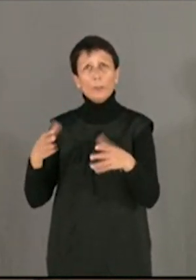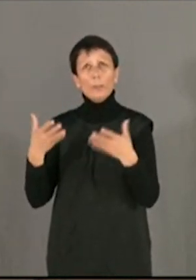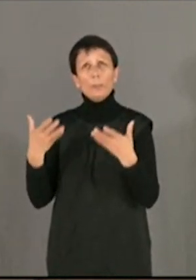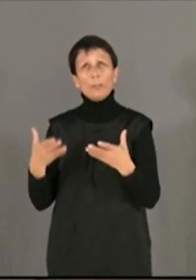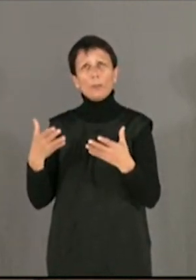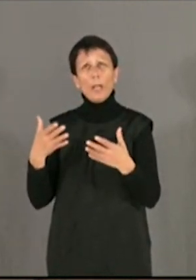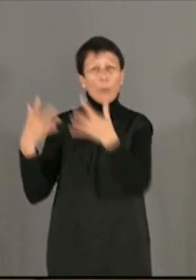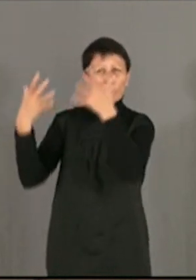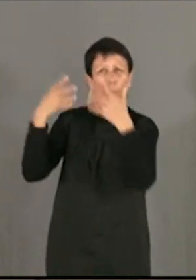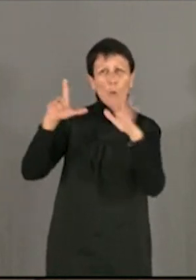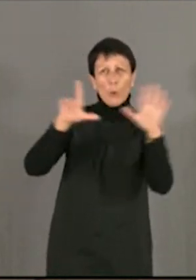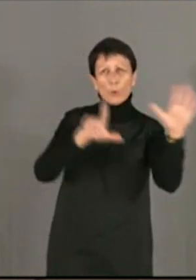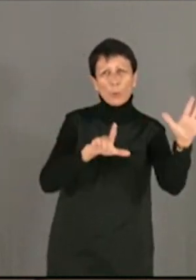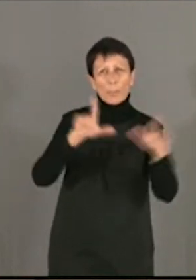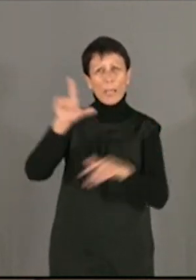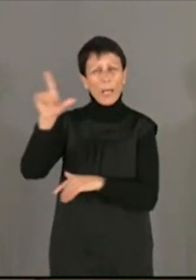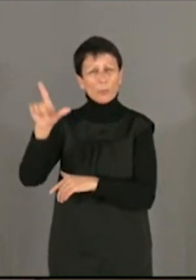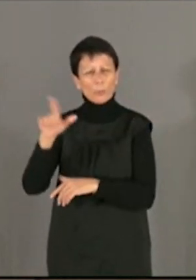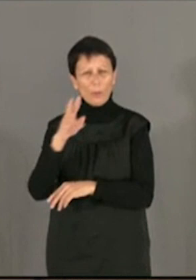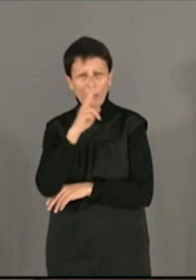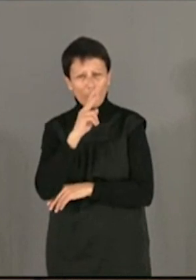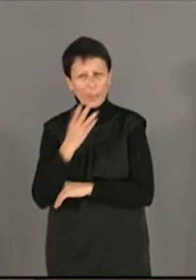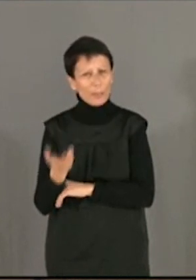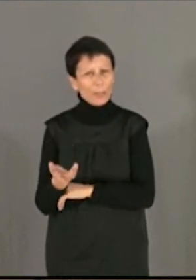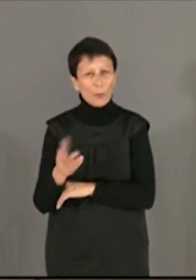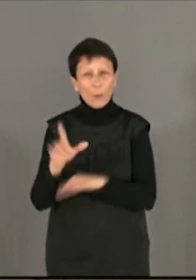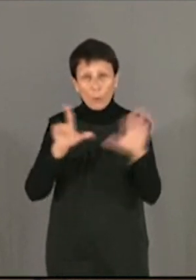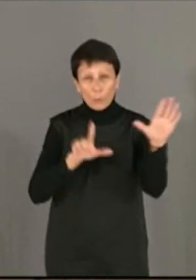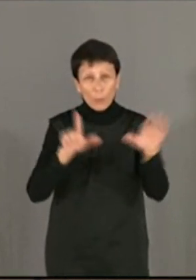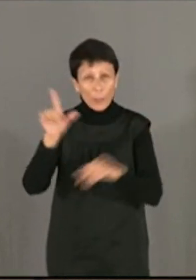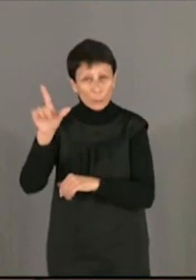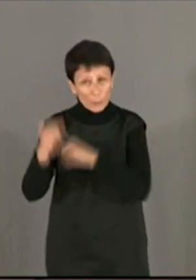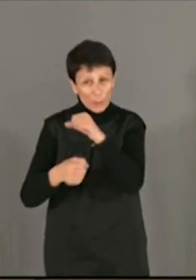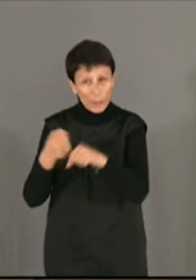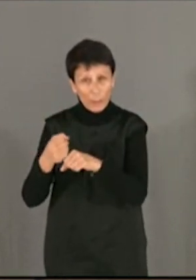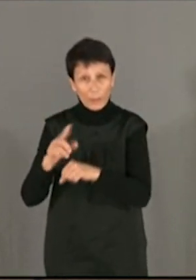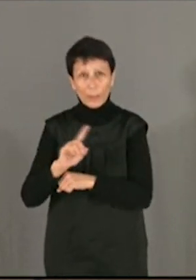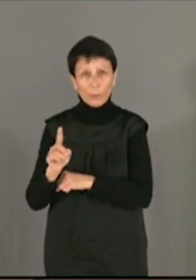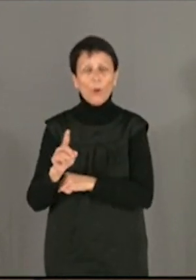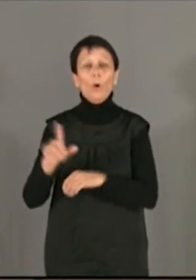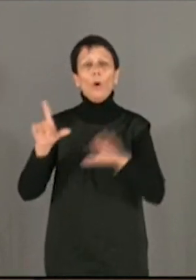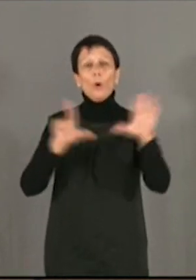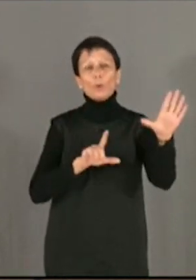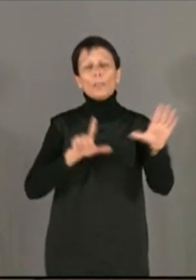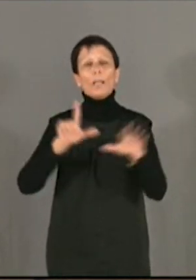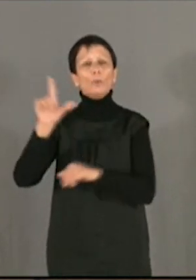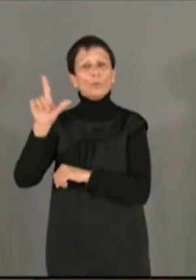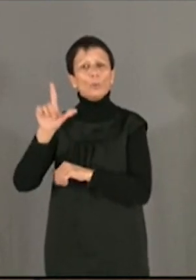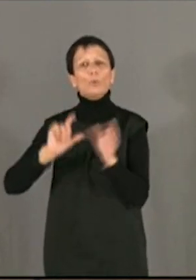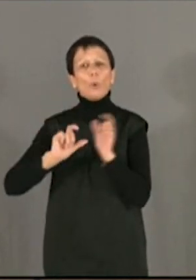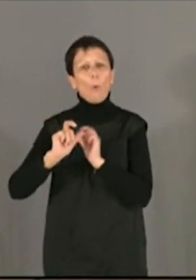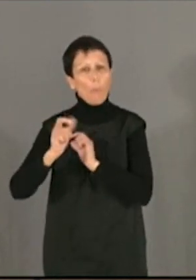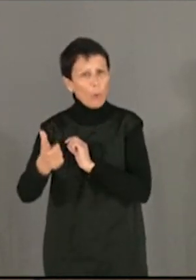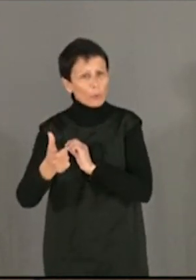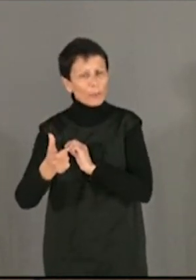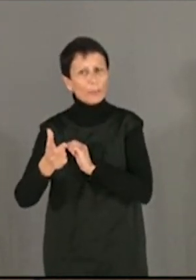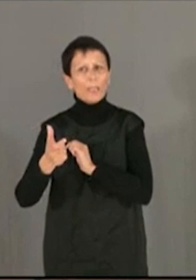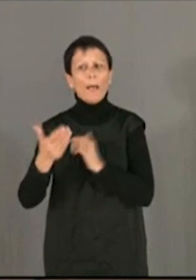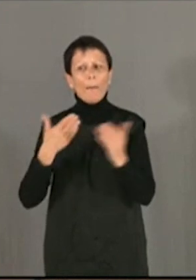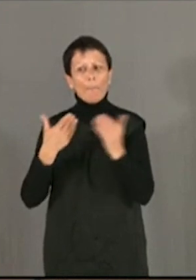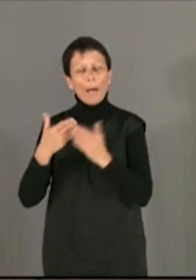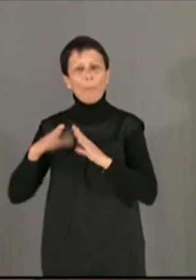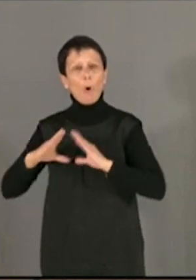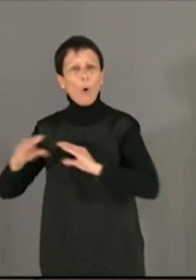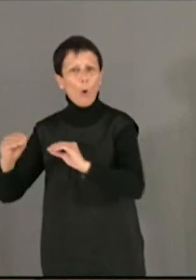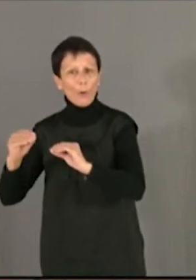année. C'est une plaisanterie. Il ne peut pas y avoir eu que 72, en tout cas 72 procédures, c'est bien peu par rapport à la réalité. Donc c'était